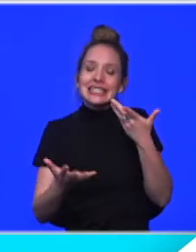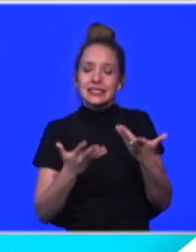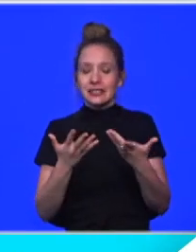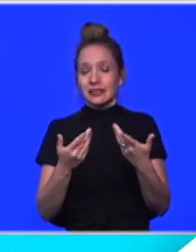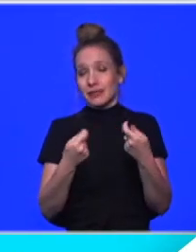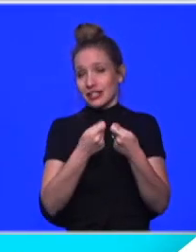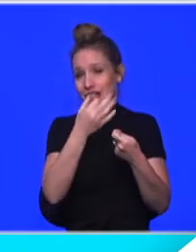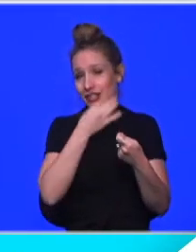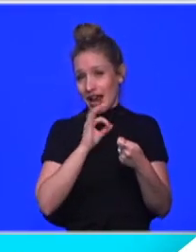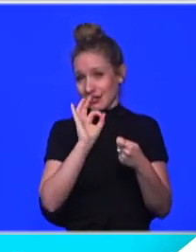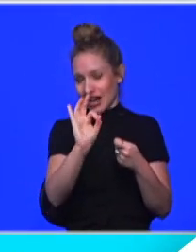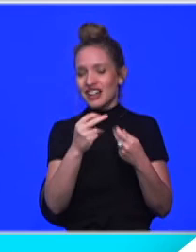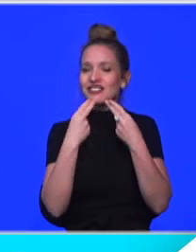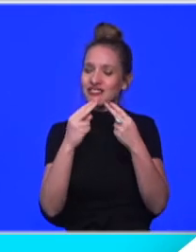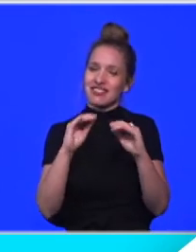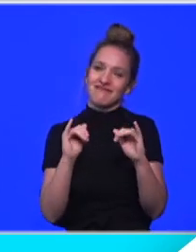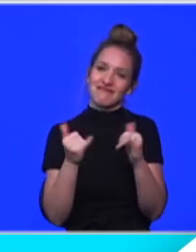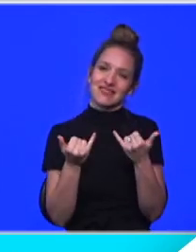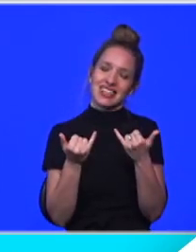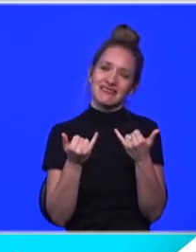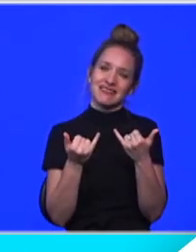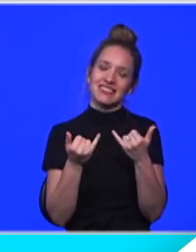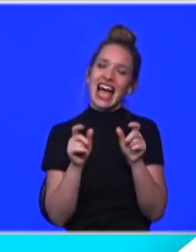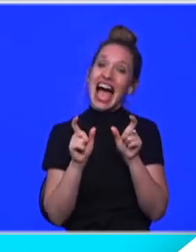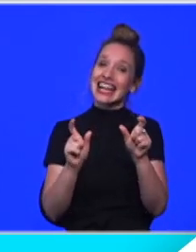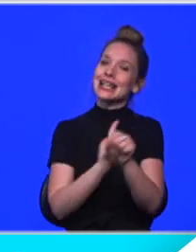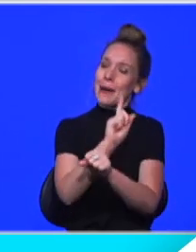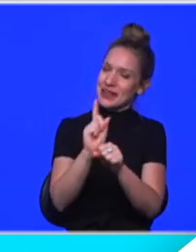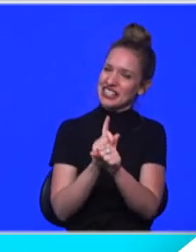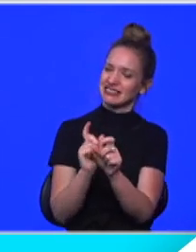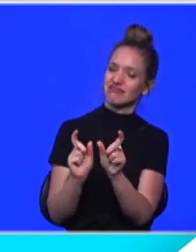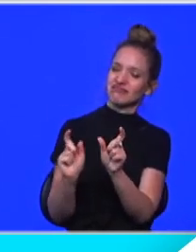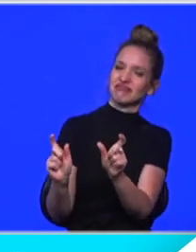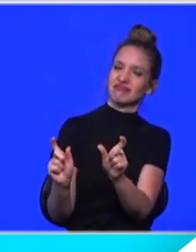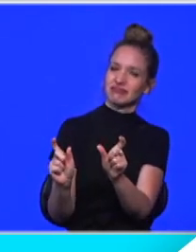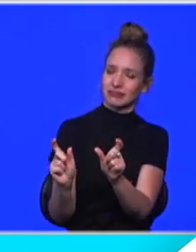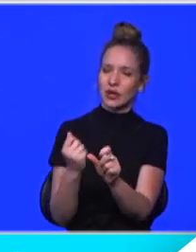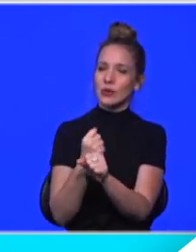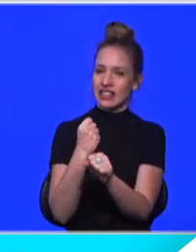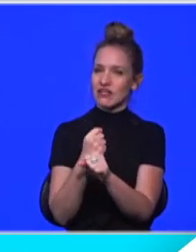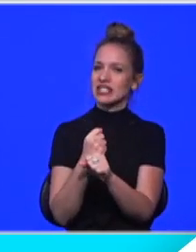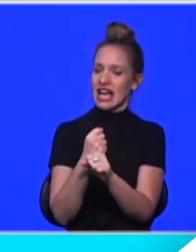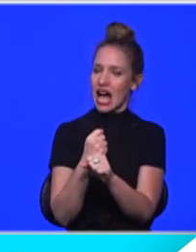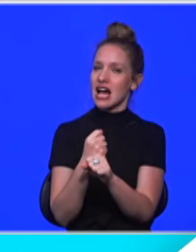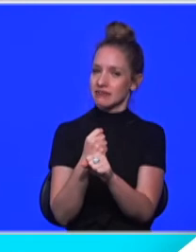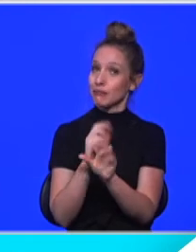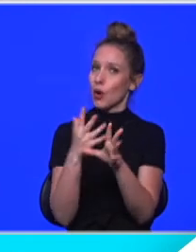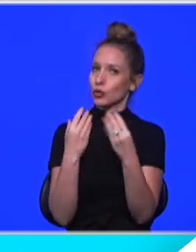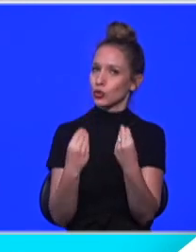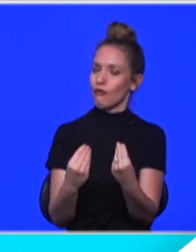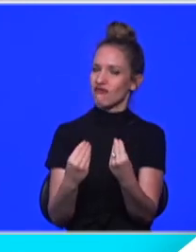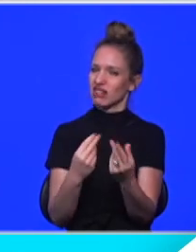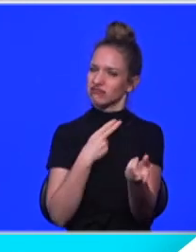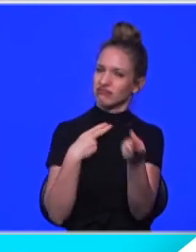שלשאלתך התשובה היא חיובית, ההגנה עושה בינתיים איזושהי עבודה מאוד טובה